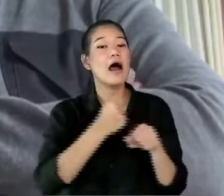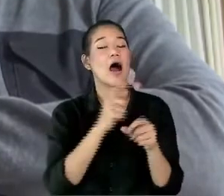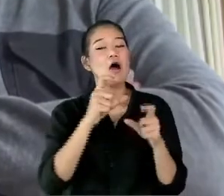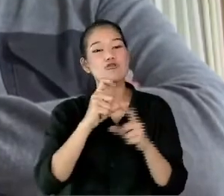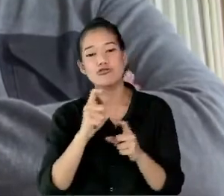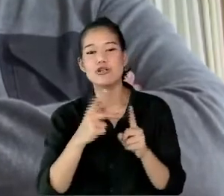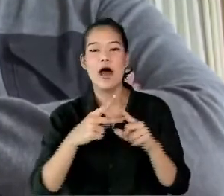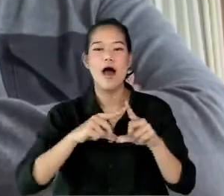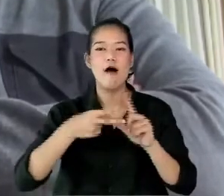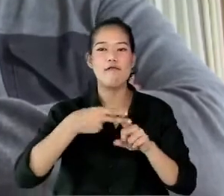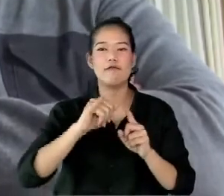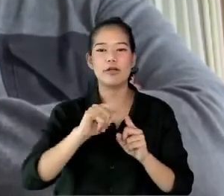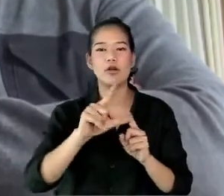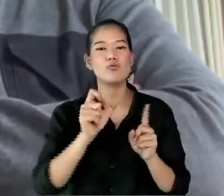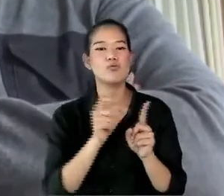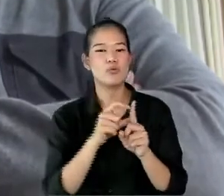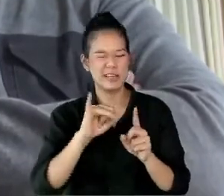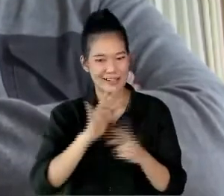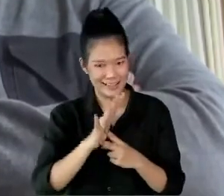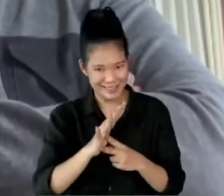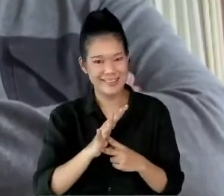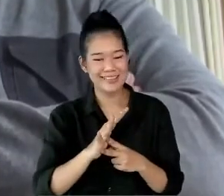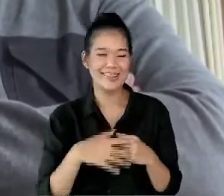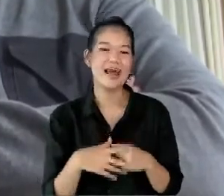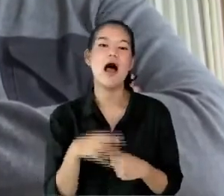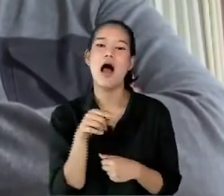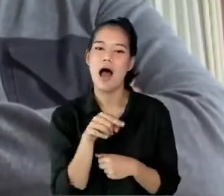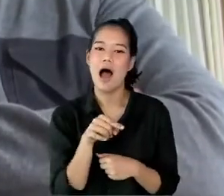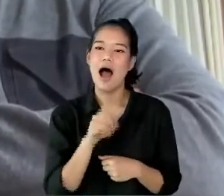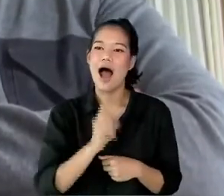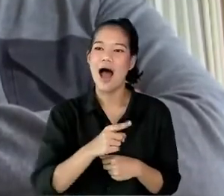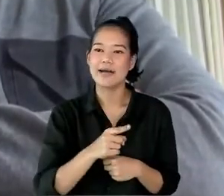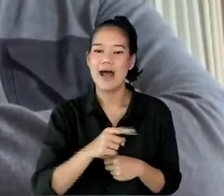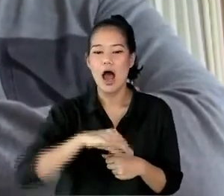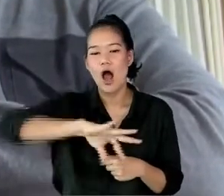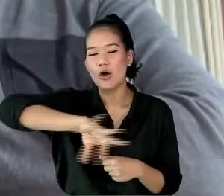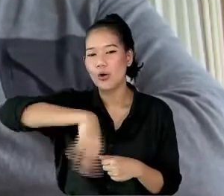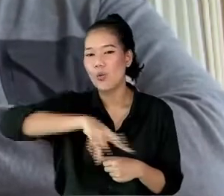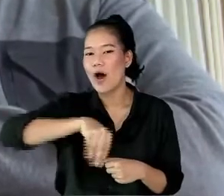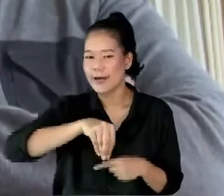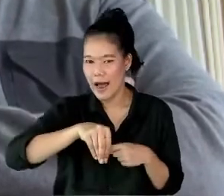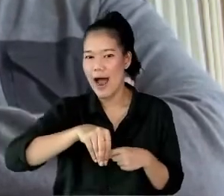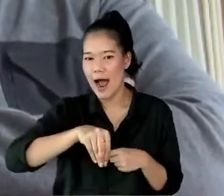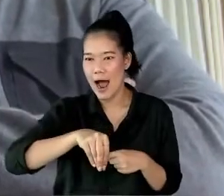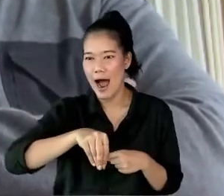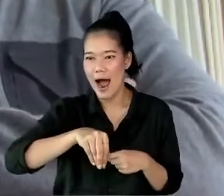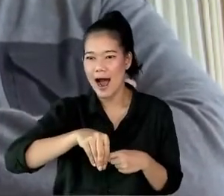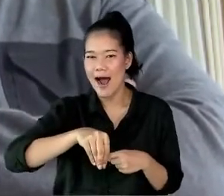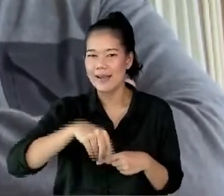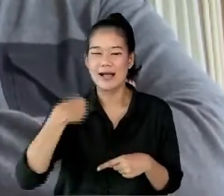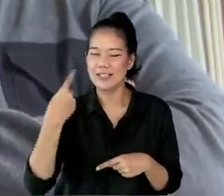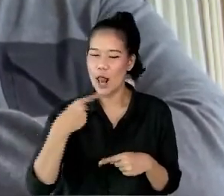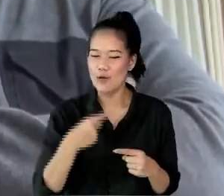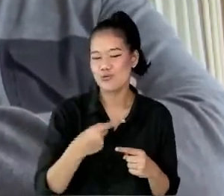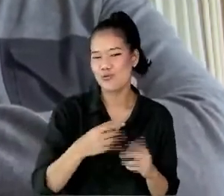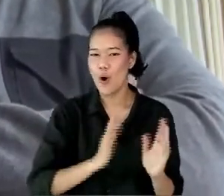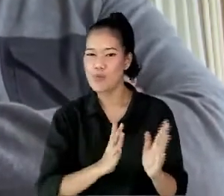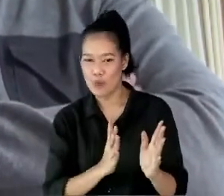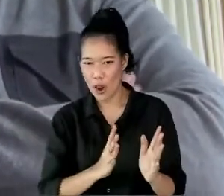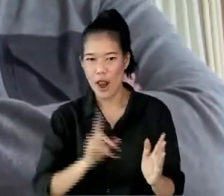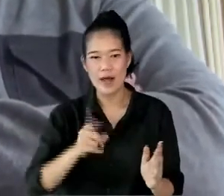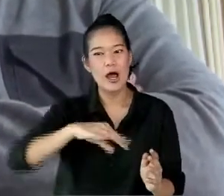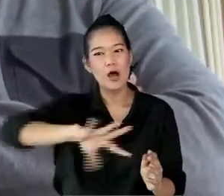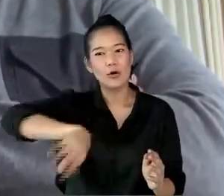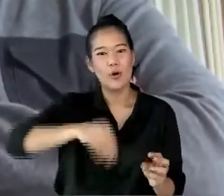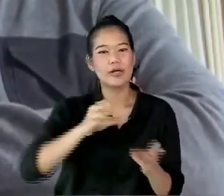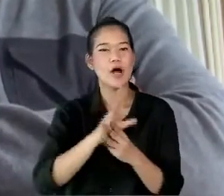Agus Hafi Ludin, X Factor juga, udah ya. Nah terus ada juga keluarga-keluarga yang memang satu geng sama aku. Ada